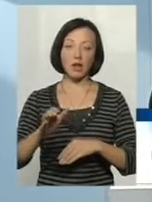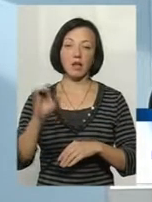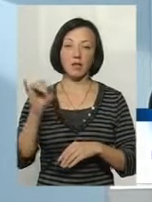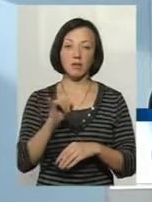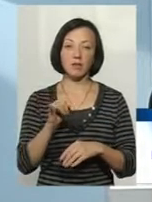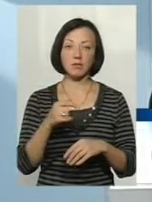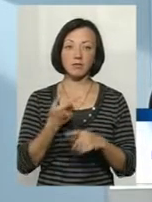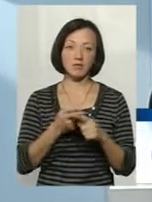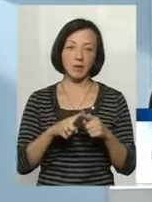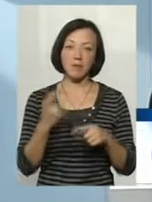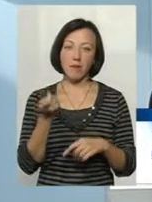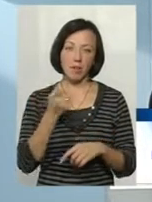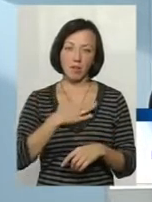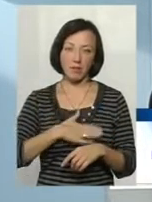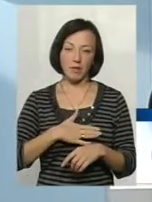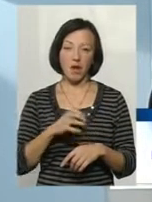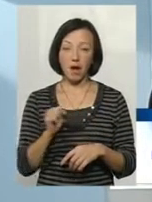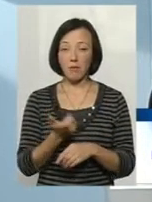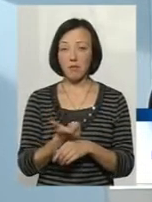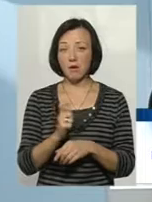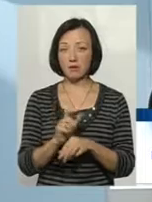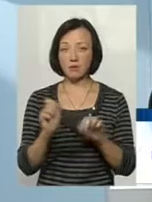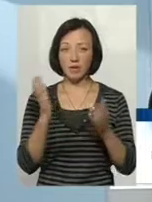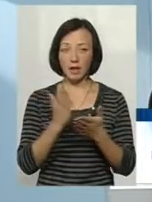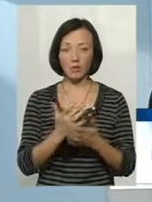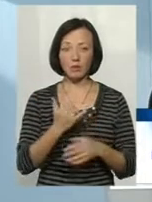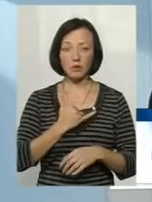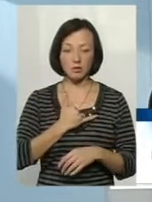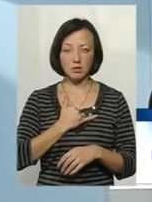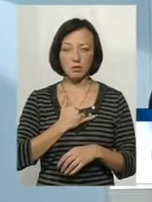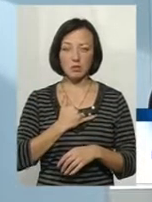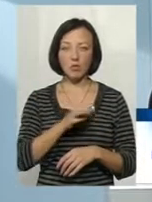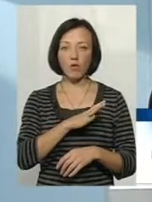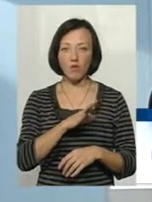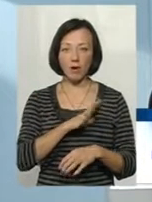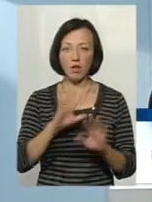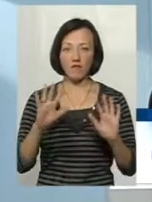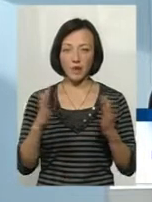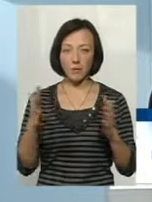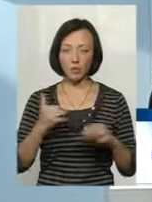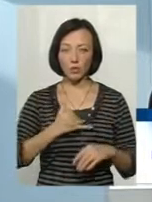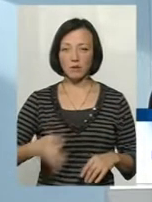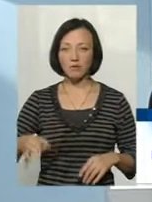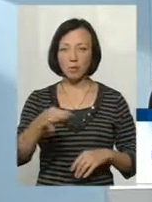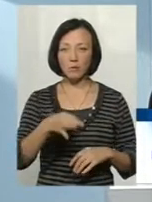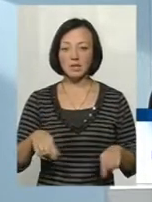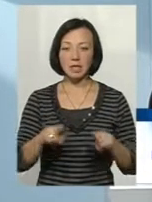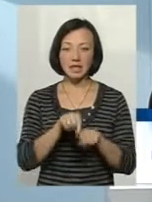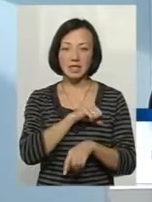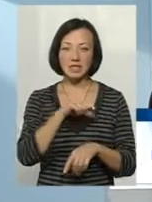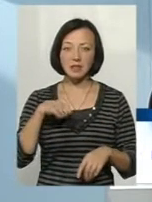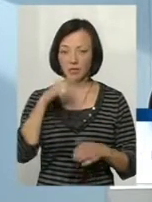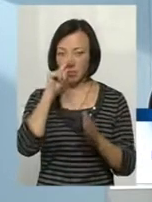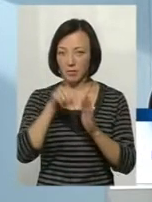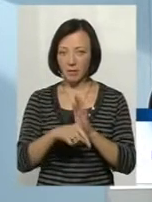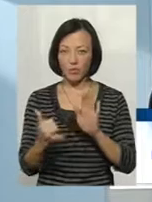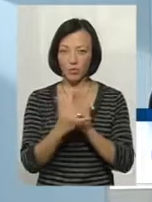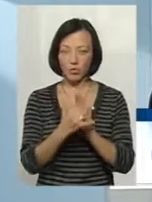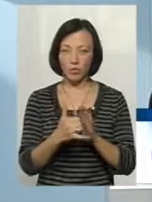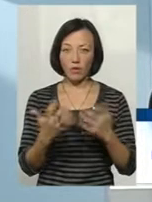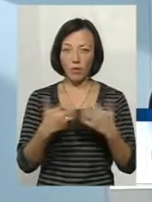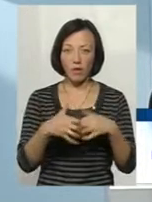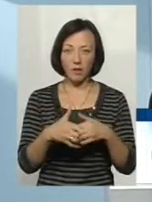що малоприємно, як максимум. Є в нас, бували в нас в області випадки, коли таке самовільно встановлене обладнання